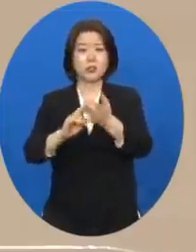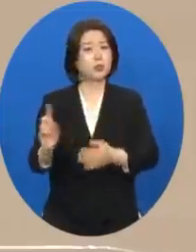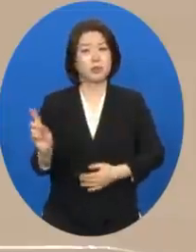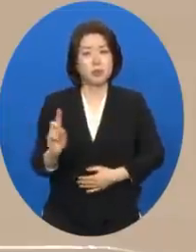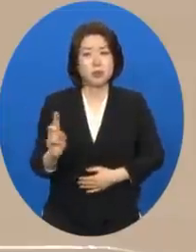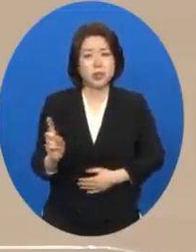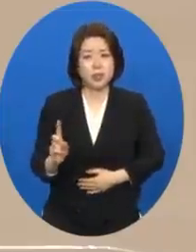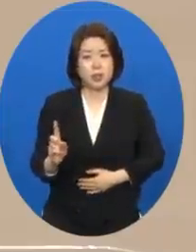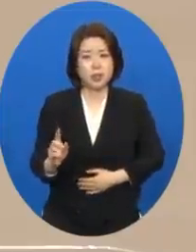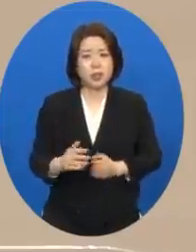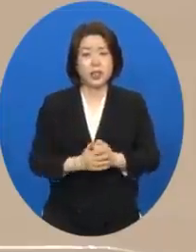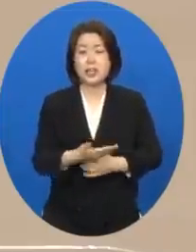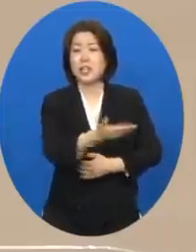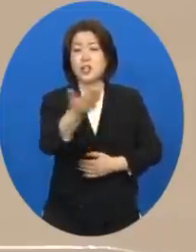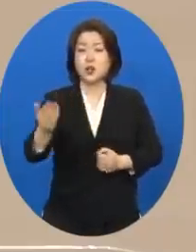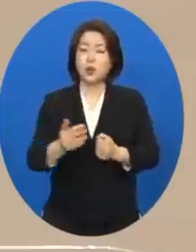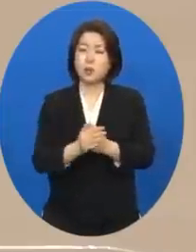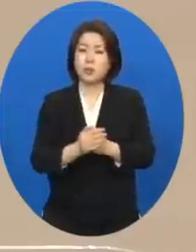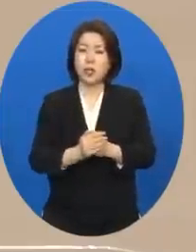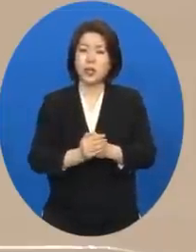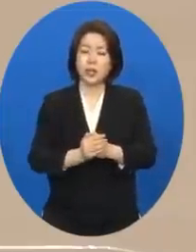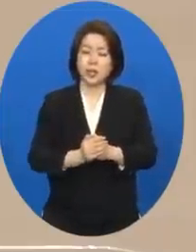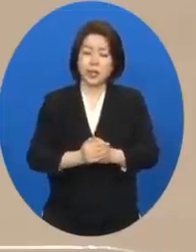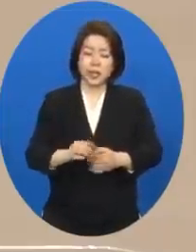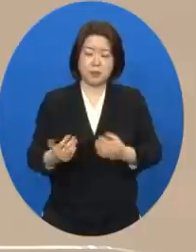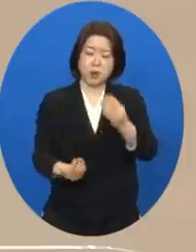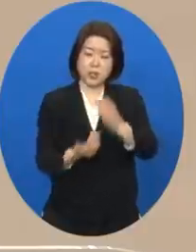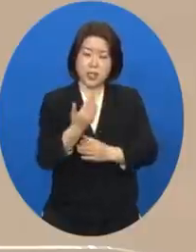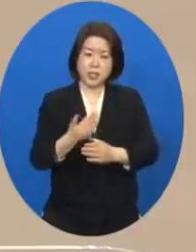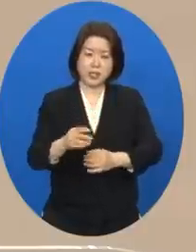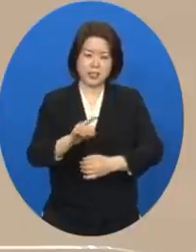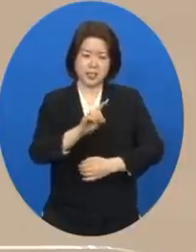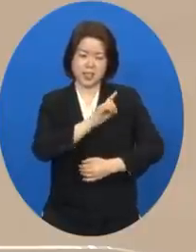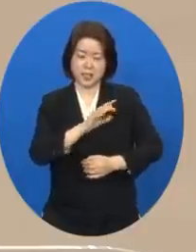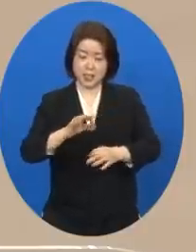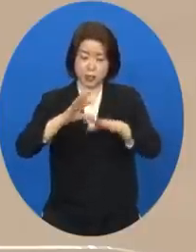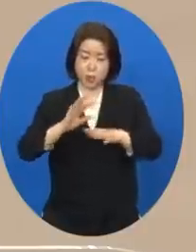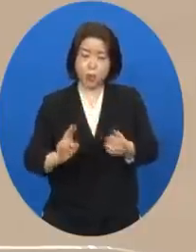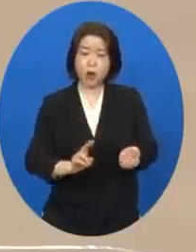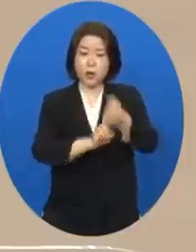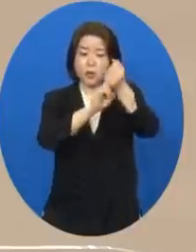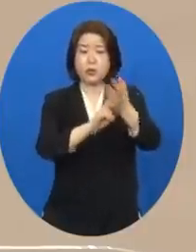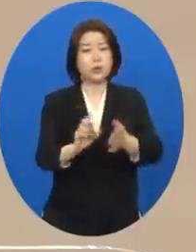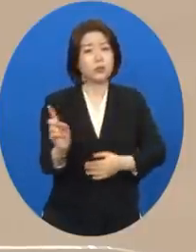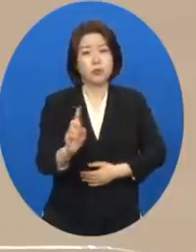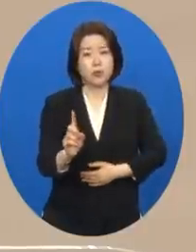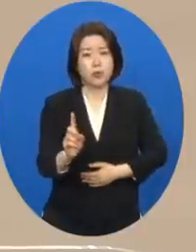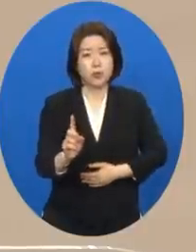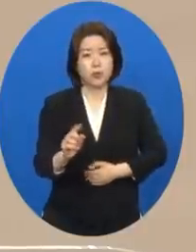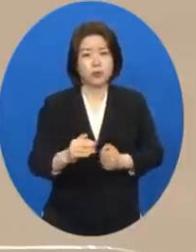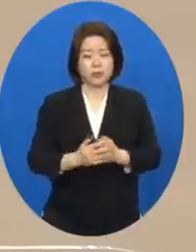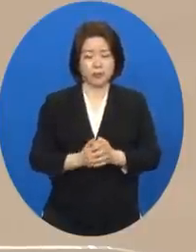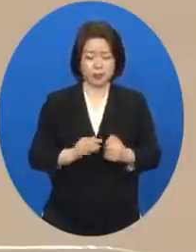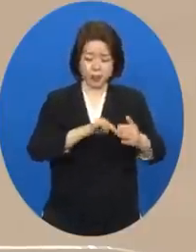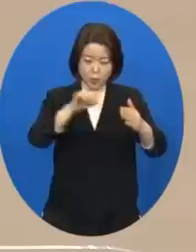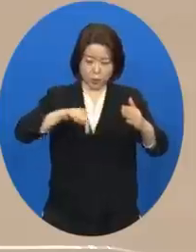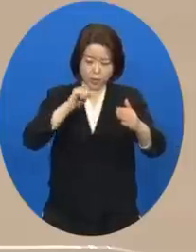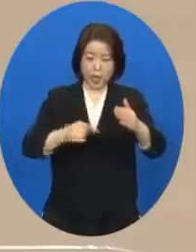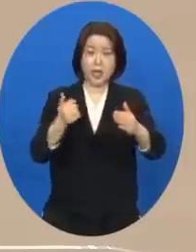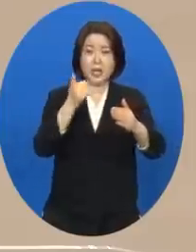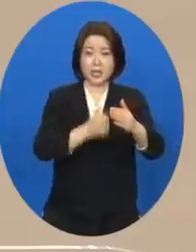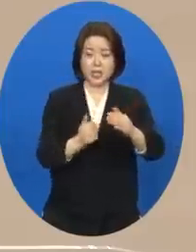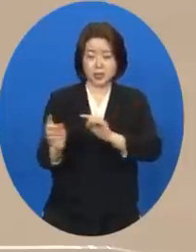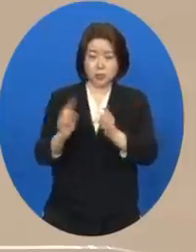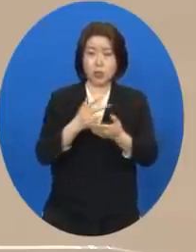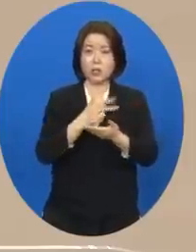정말 여러분에게 일원을 가장 놀라운 기적이 뭐냐 말입니다 우리 안에 계시는 부활의 주님이 그